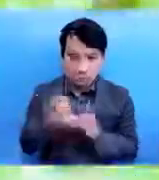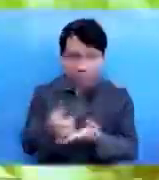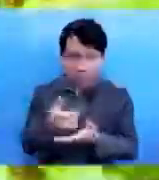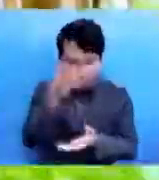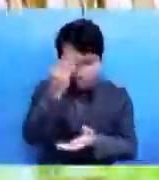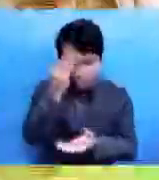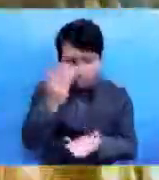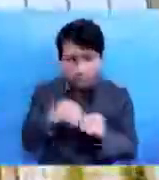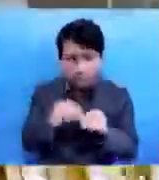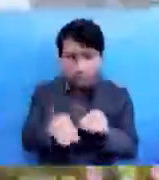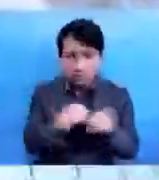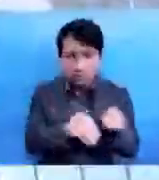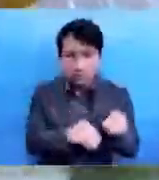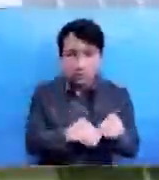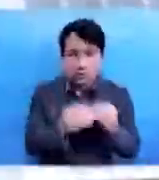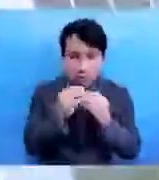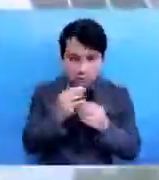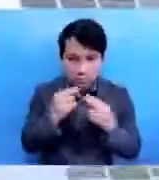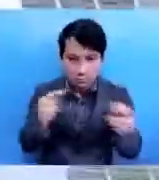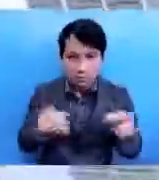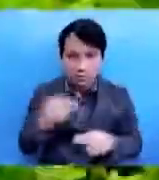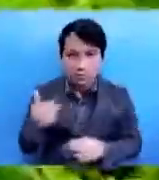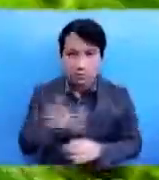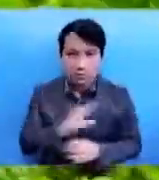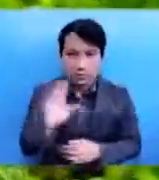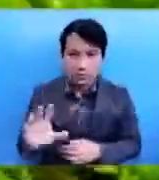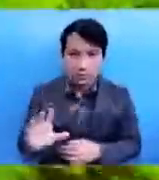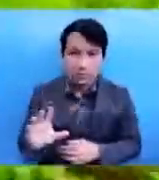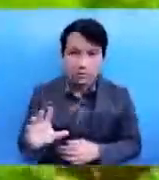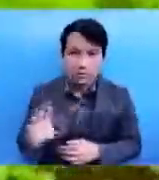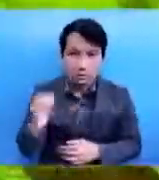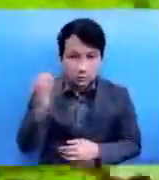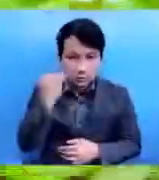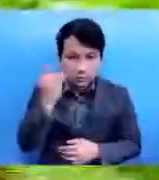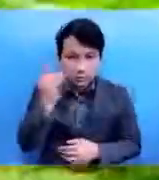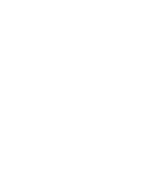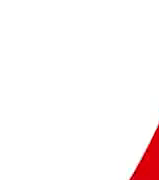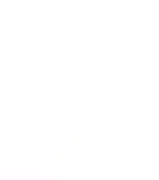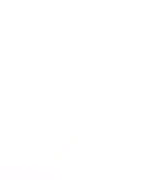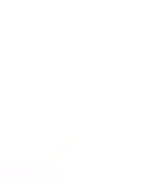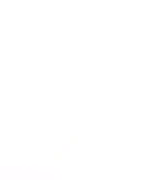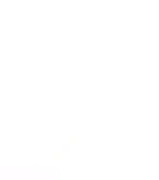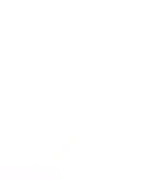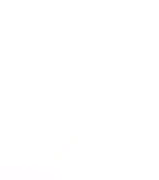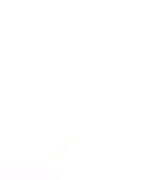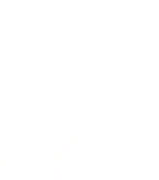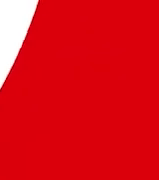tamang pagtatanim. Nagbabalita mula sa Frontline, Jenny Dongon, News 5.